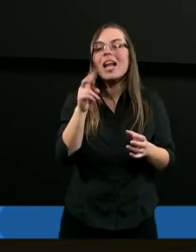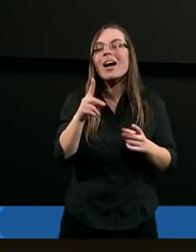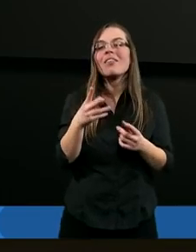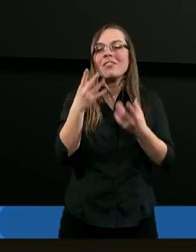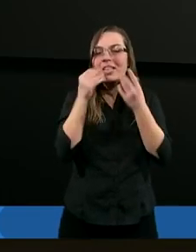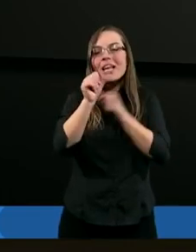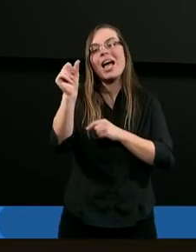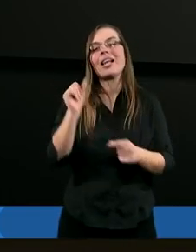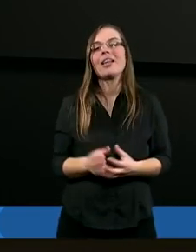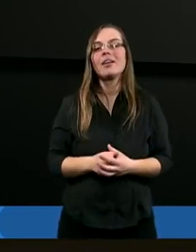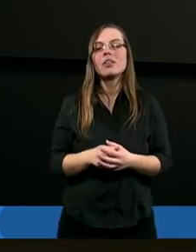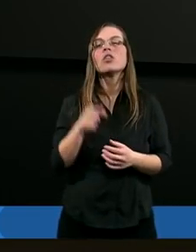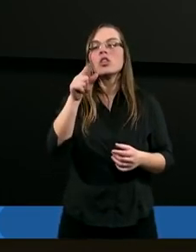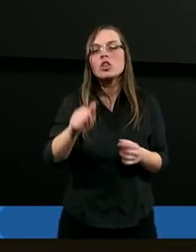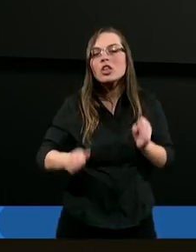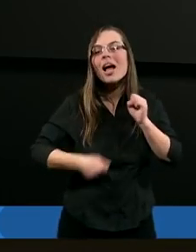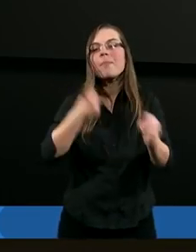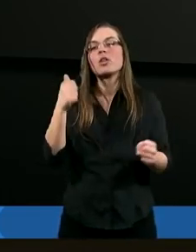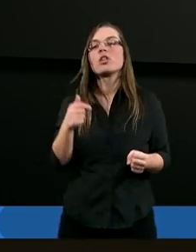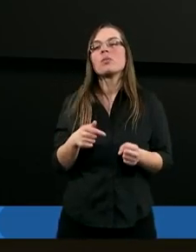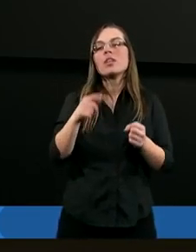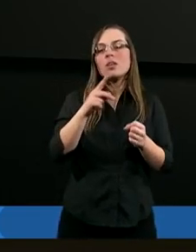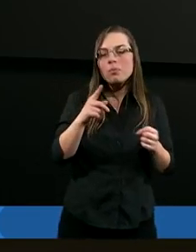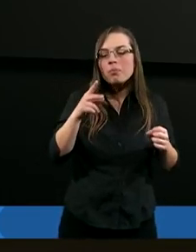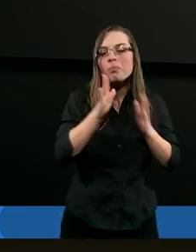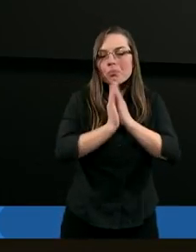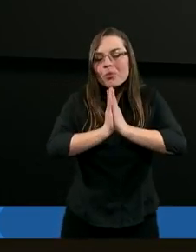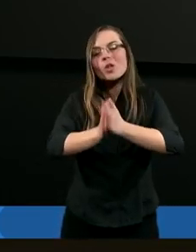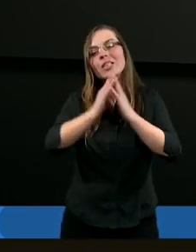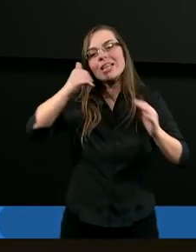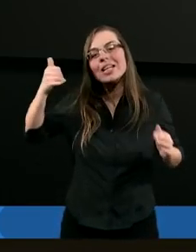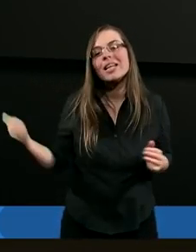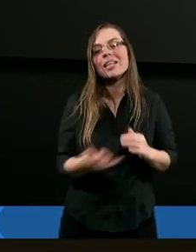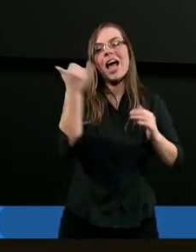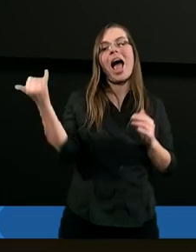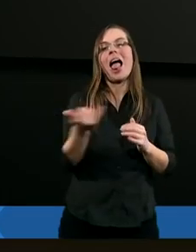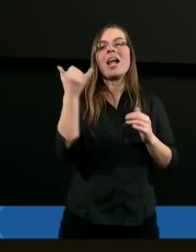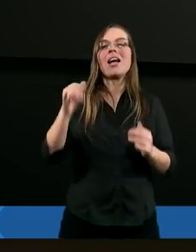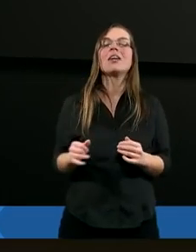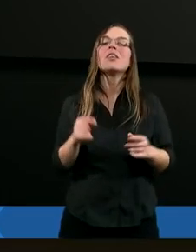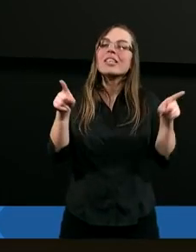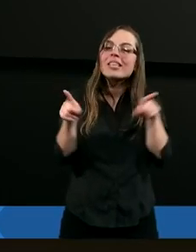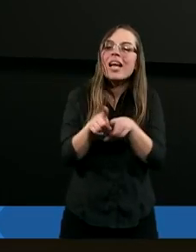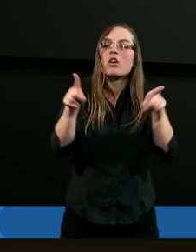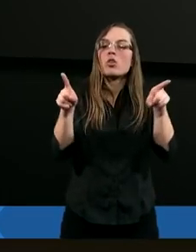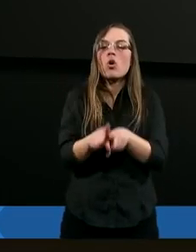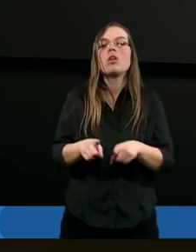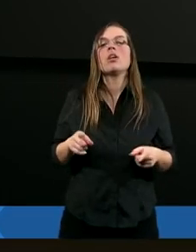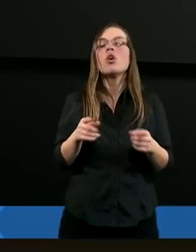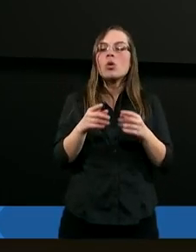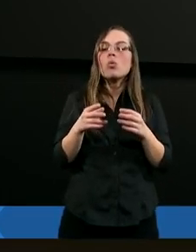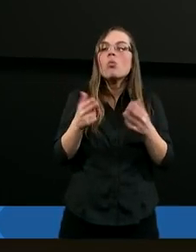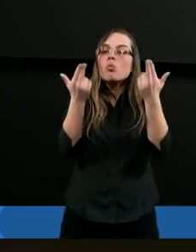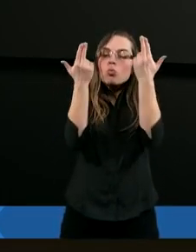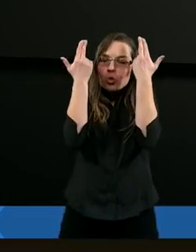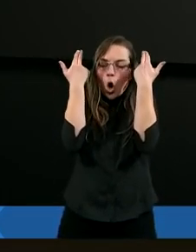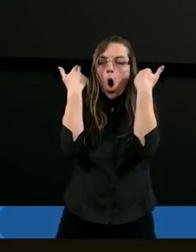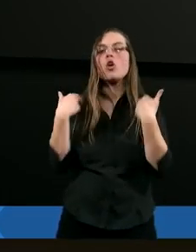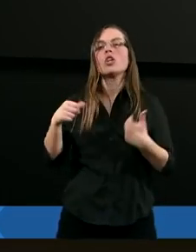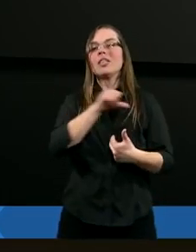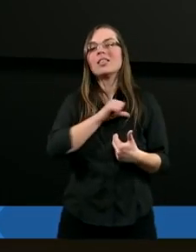tak ważne jest, żebyśmy prosili stale, a jednocześnie ukorzyli